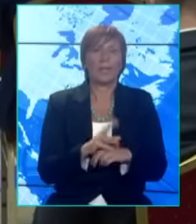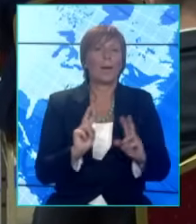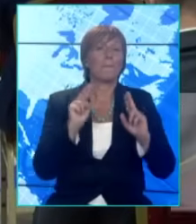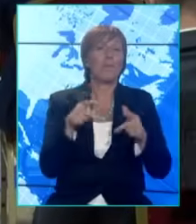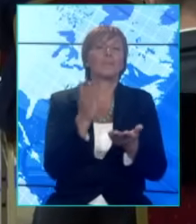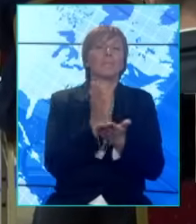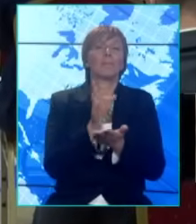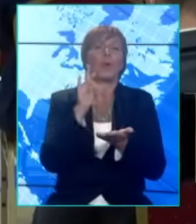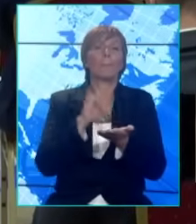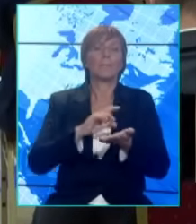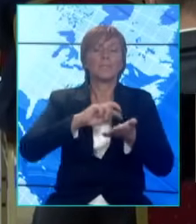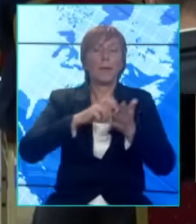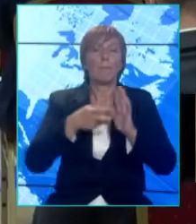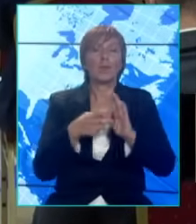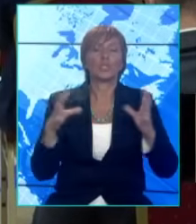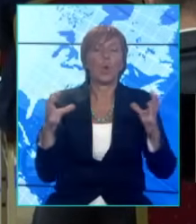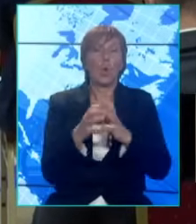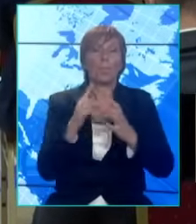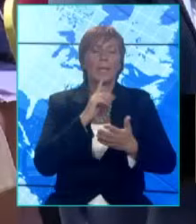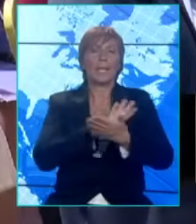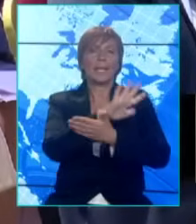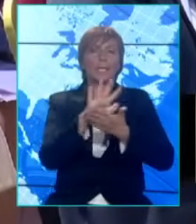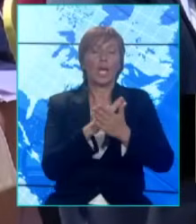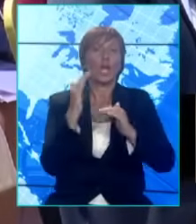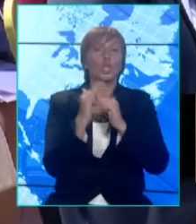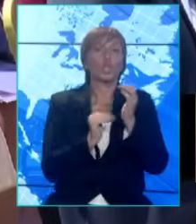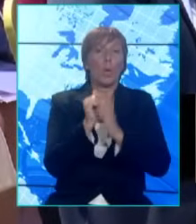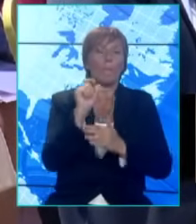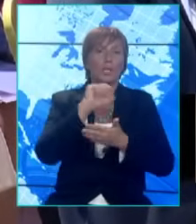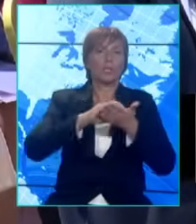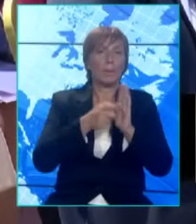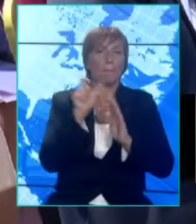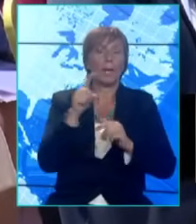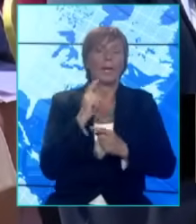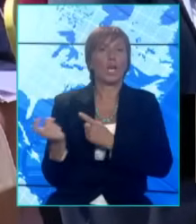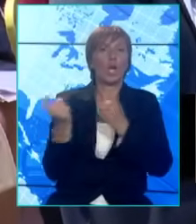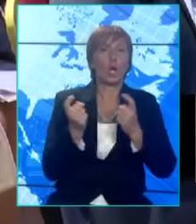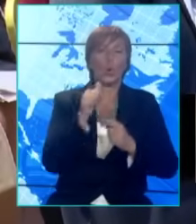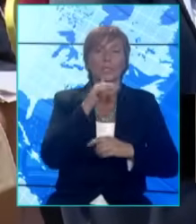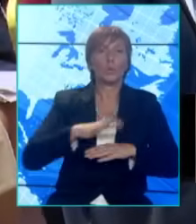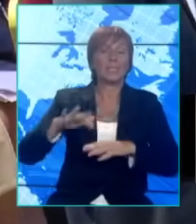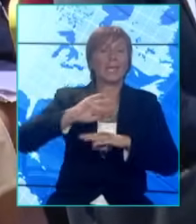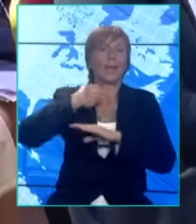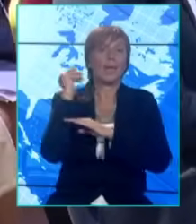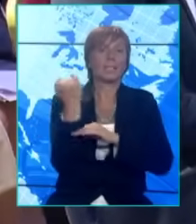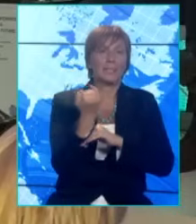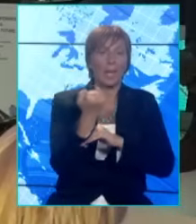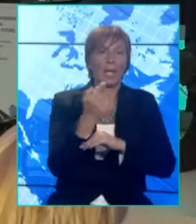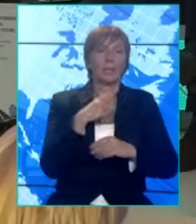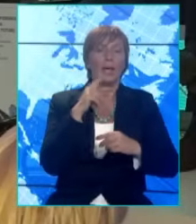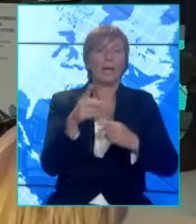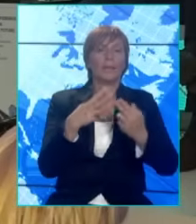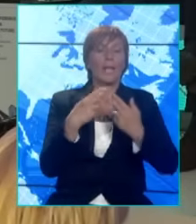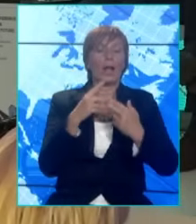Mostar je bio mjesto političkih okupljanja i dijaloga kako domaćih političara, tako i gostiju iz regije i svijeta. Konferencija Dijalog